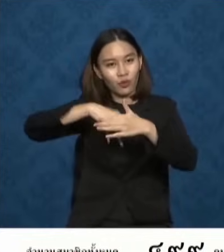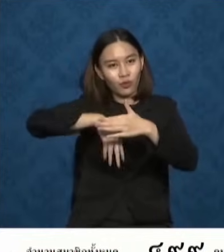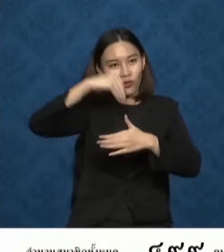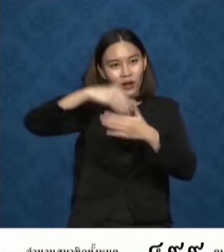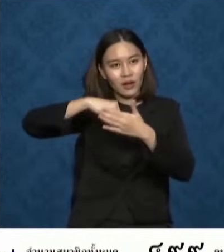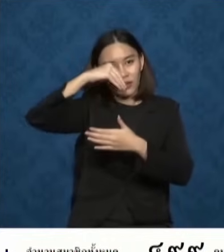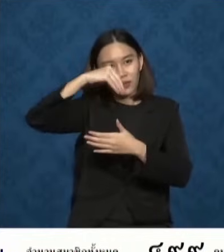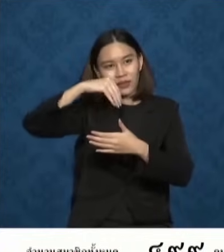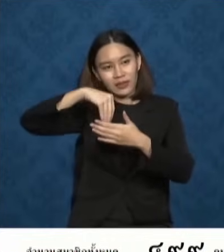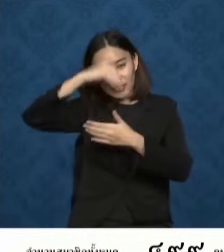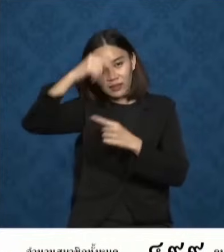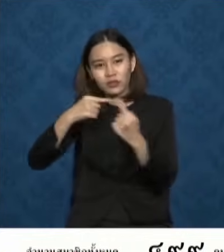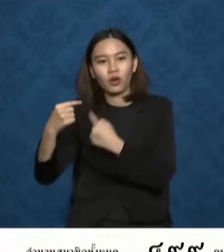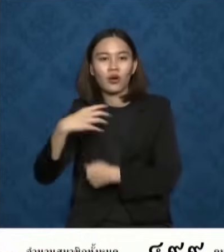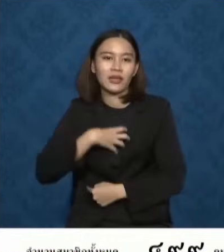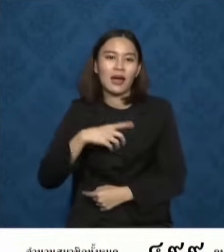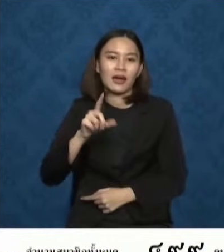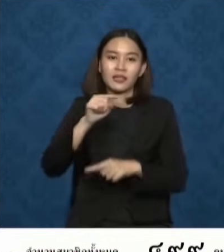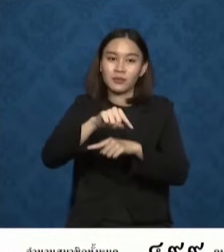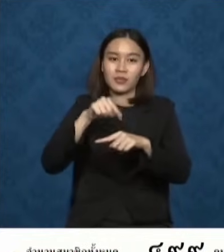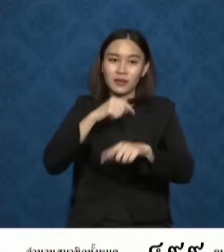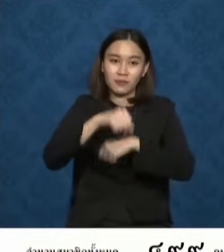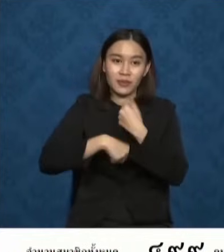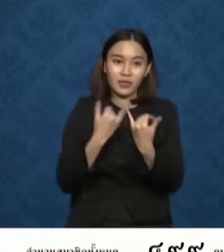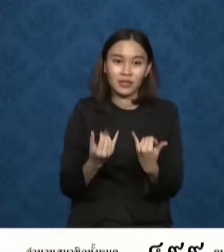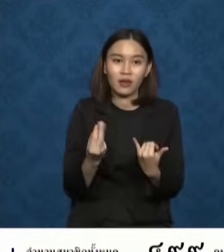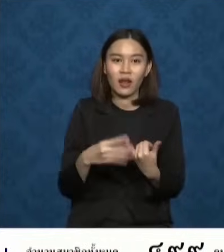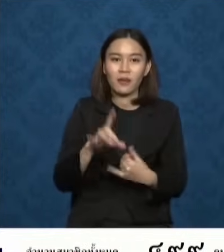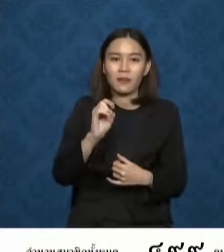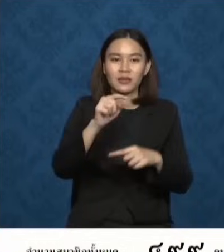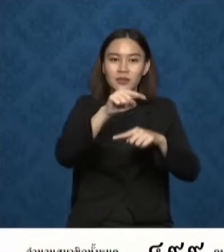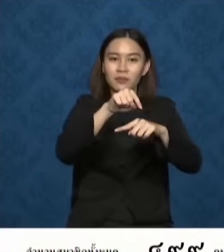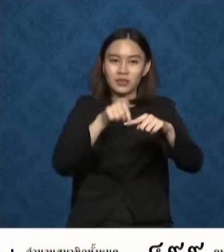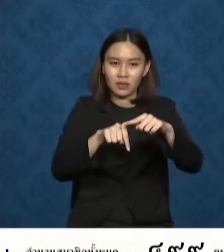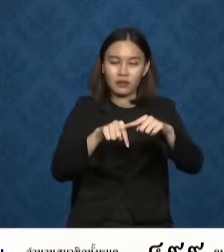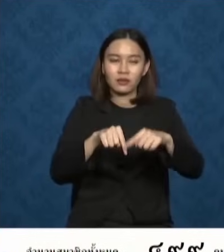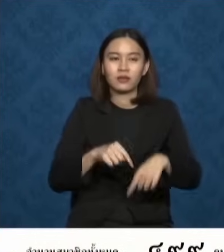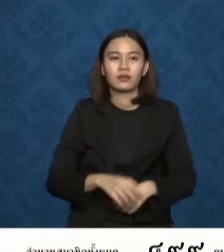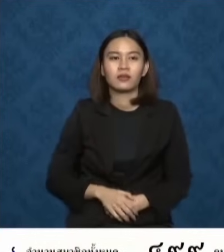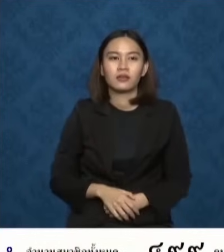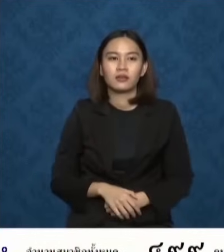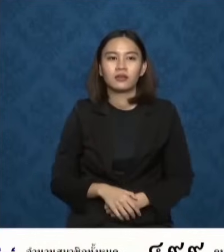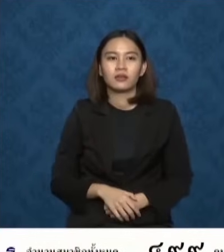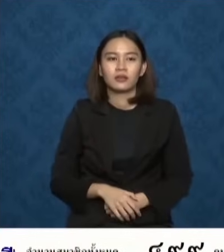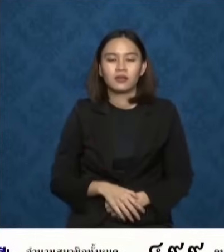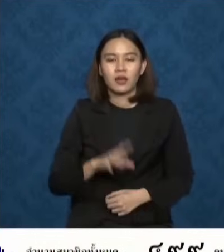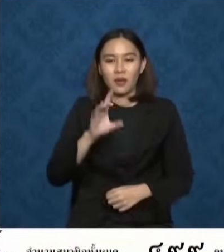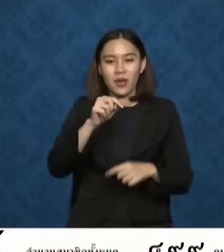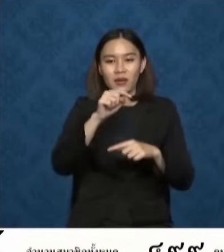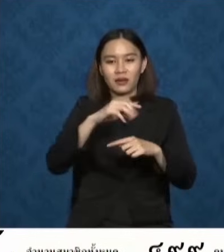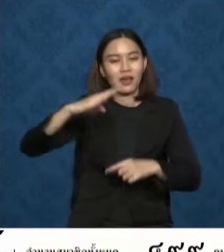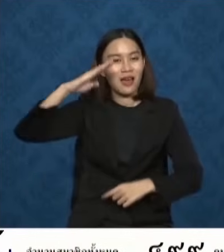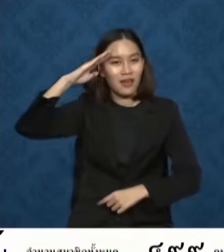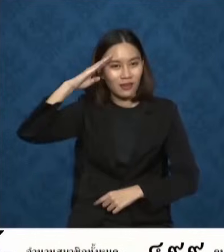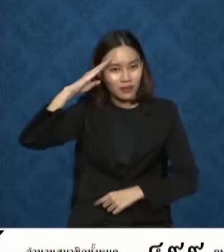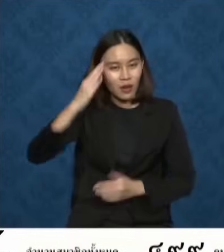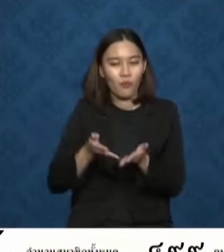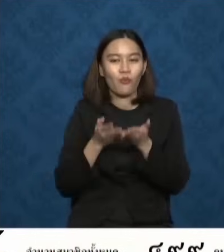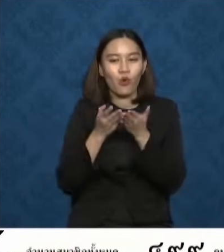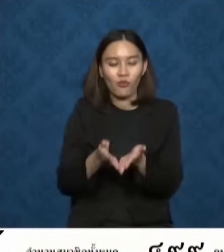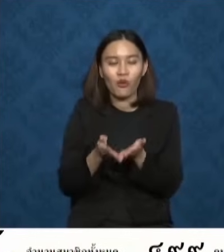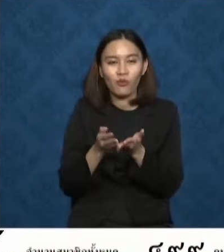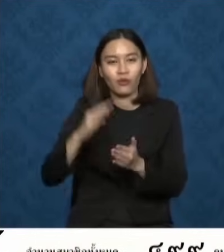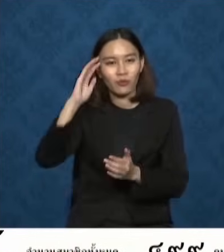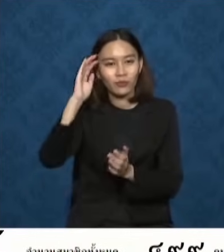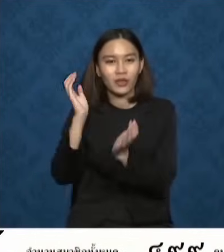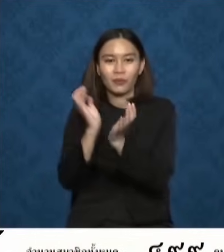ให้ 20% ปีนี้ให้เท่าไหร่รู้ไหมครับ80ทัพบก80อากาศ80ทัพเรือ50ตำร